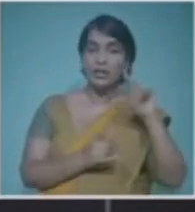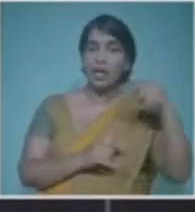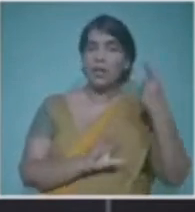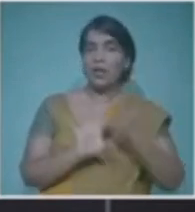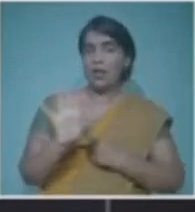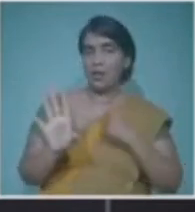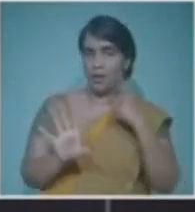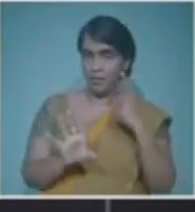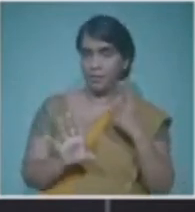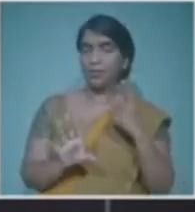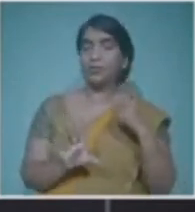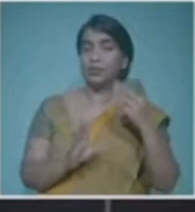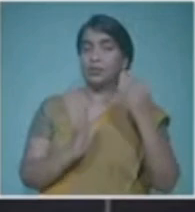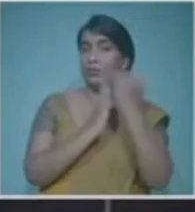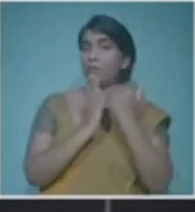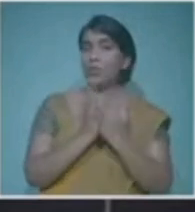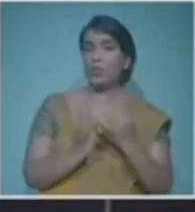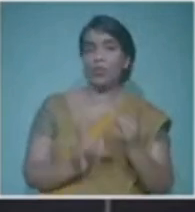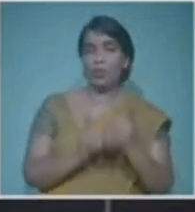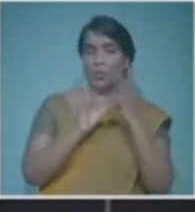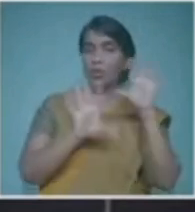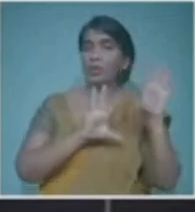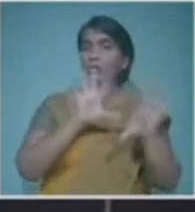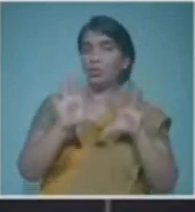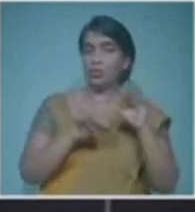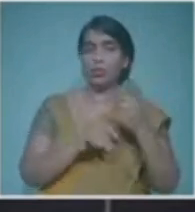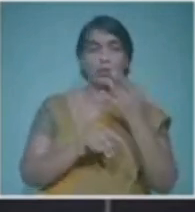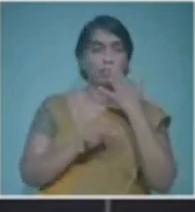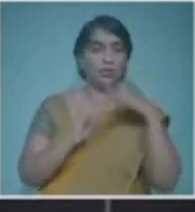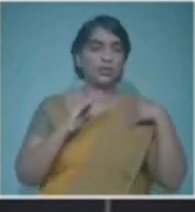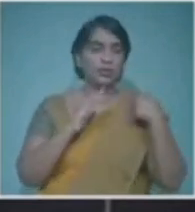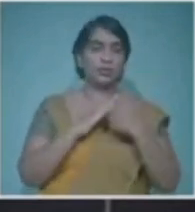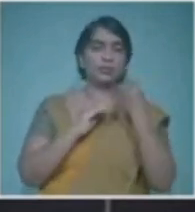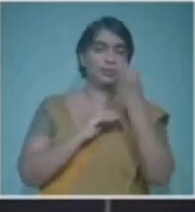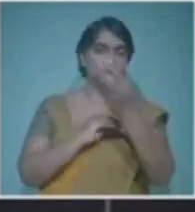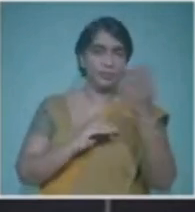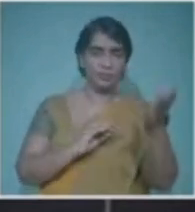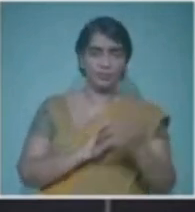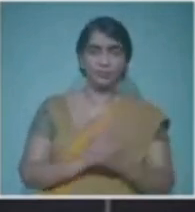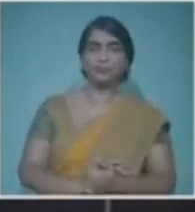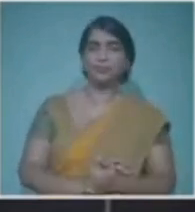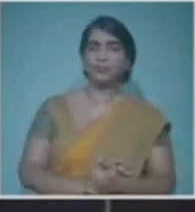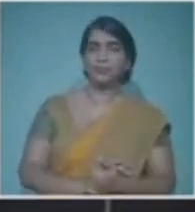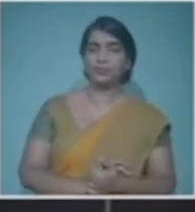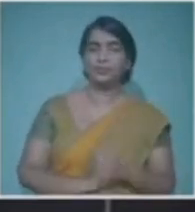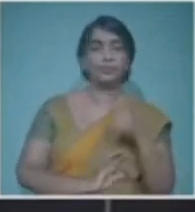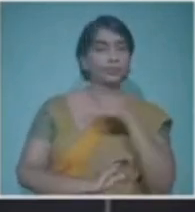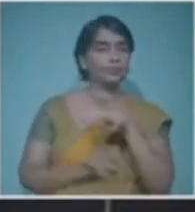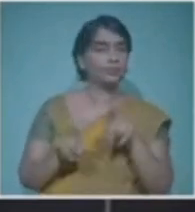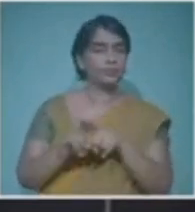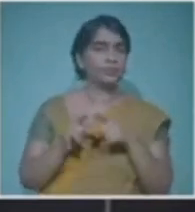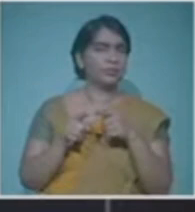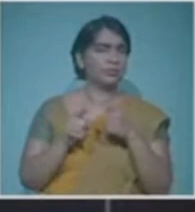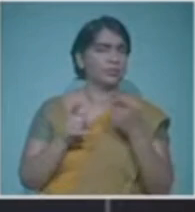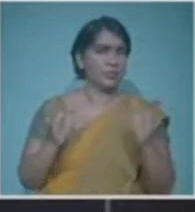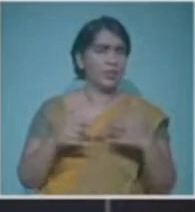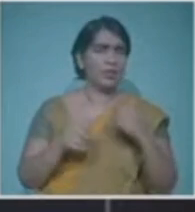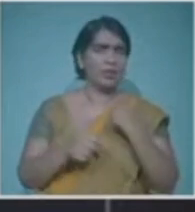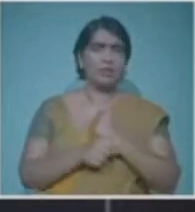लबनावृत्ति ये निर्णायक नु तोरागिन प्रमुख पाशल बॉट पत्क एक निशा मीट वड़ा महिता